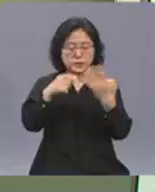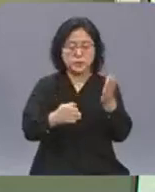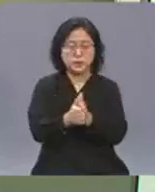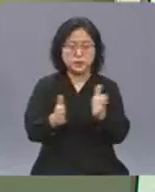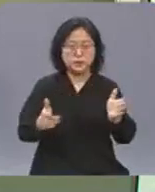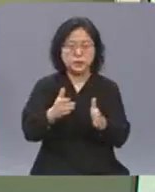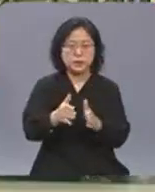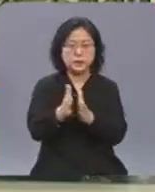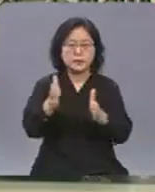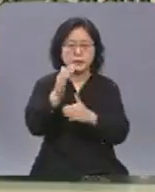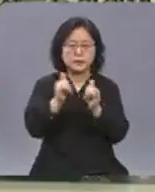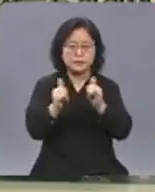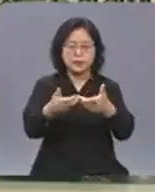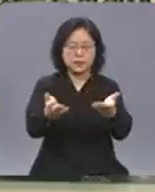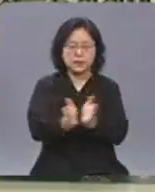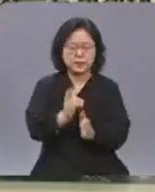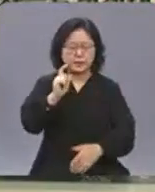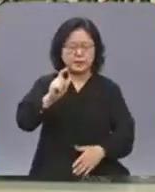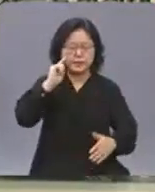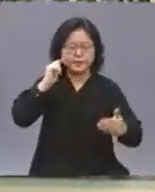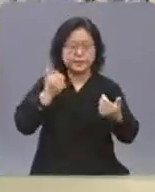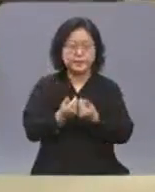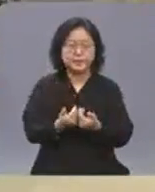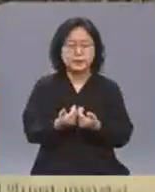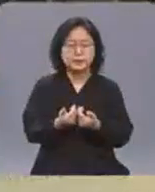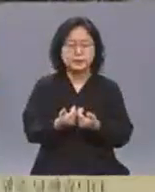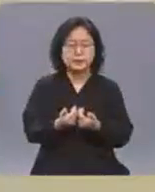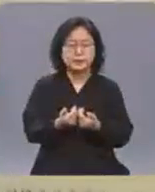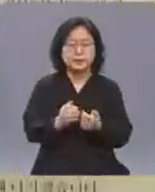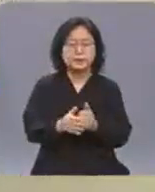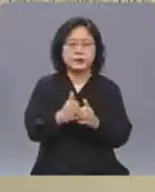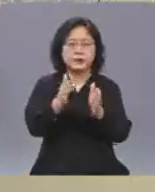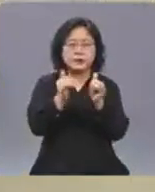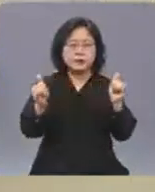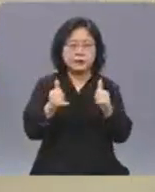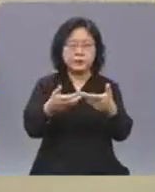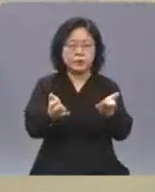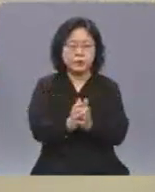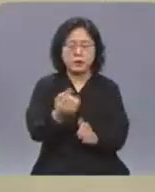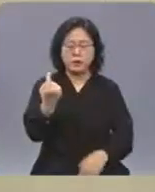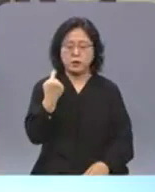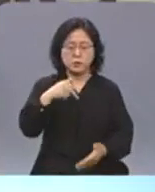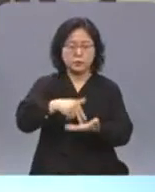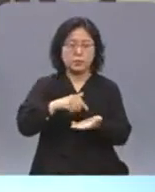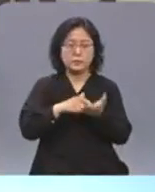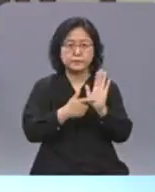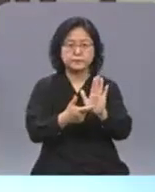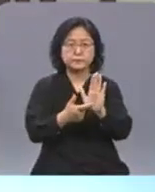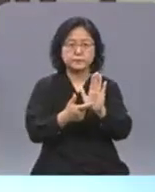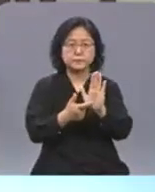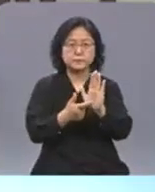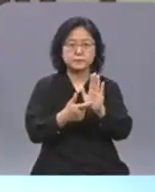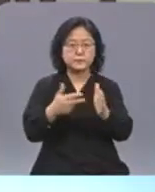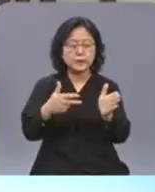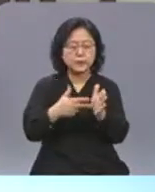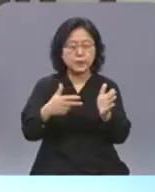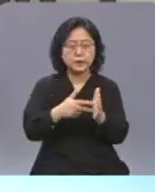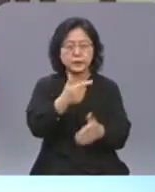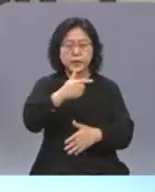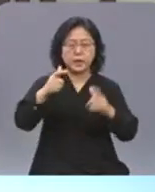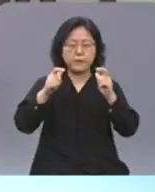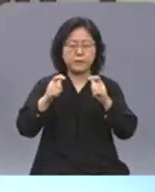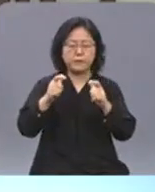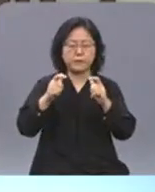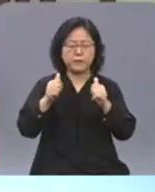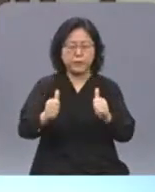대해 시민단체가 강하게 반발했습니다 일제 강제 동안 시민모임은 어제 성명서를 내고 재단이 대법원